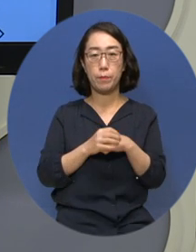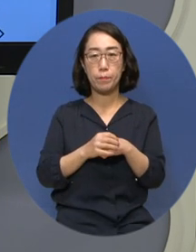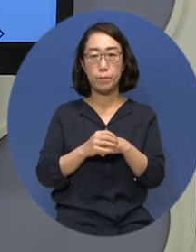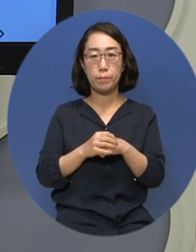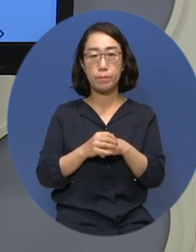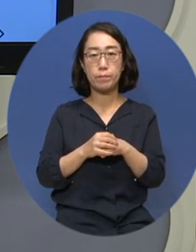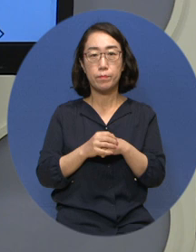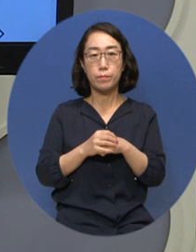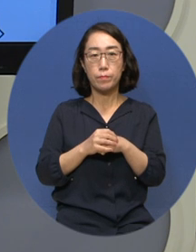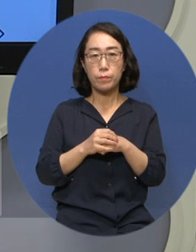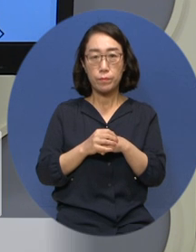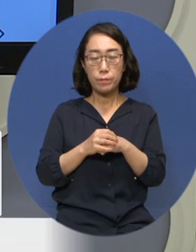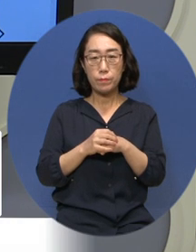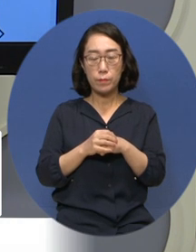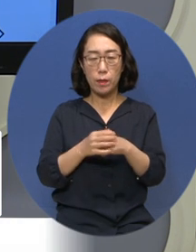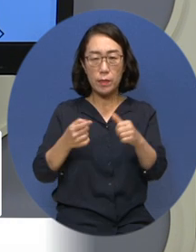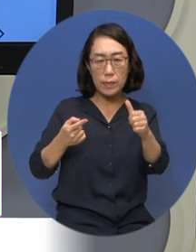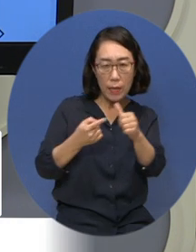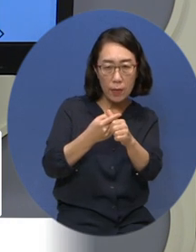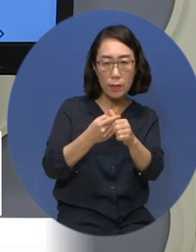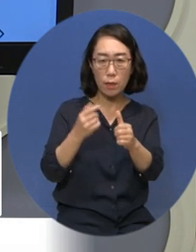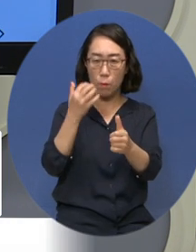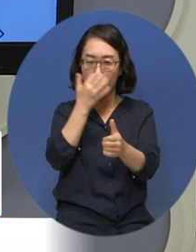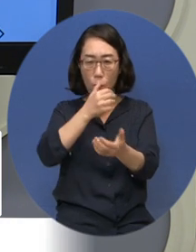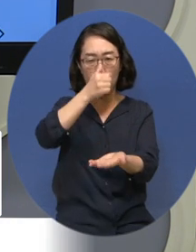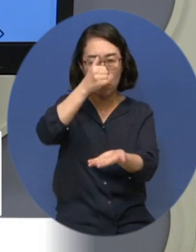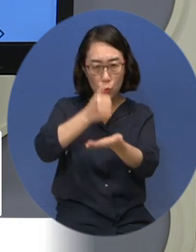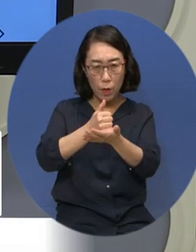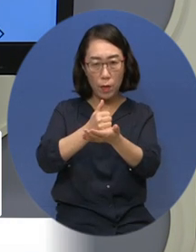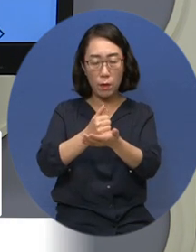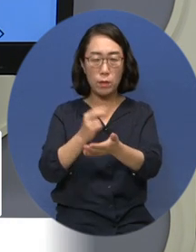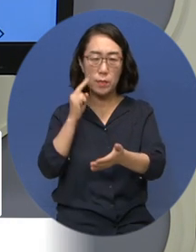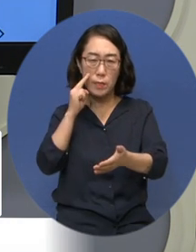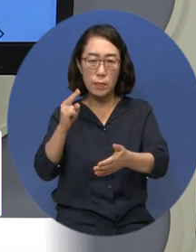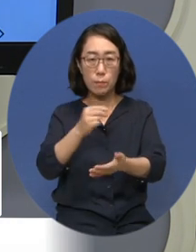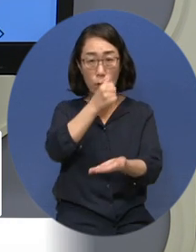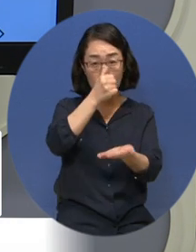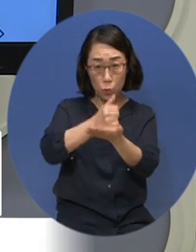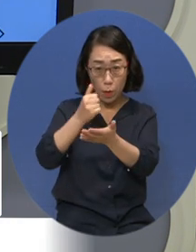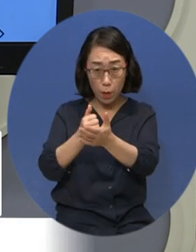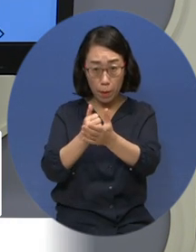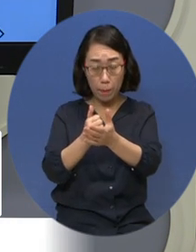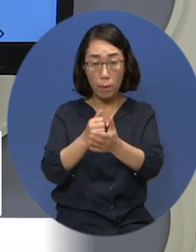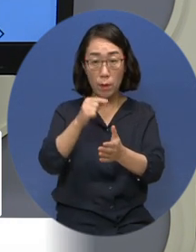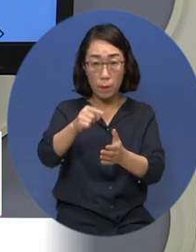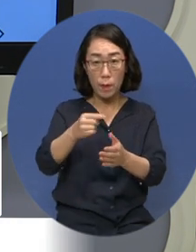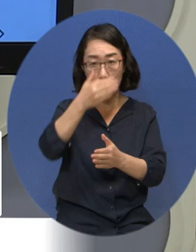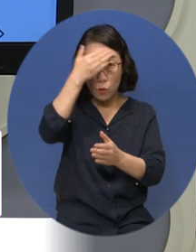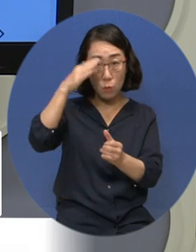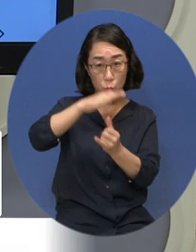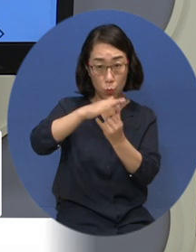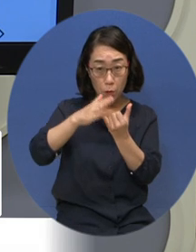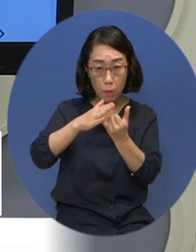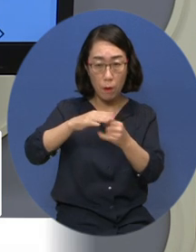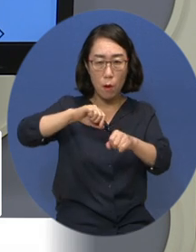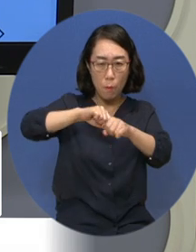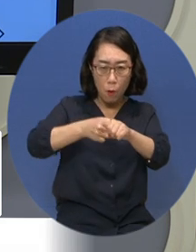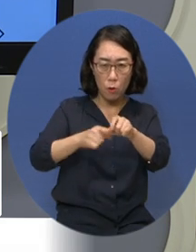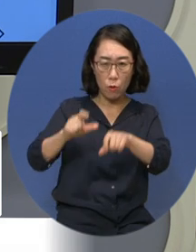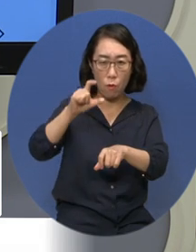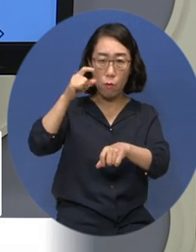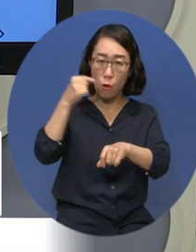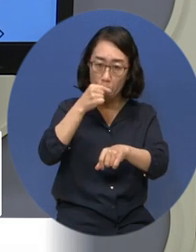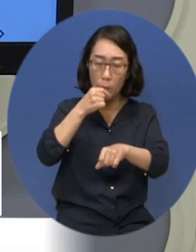다음 소식입니다 살인과 성범죄 등 강력범죄를 저지른 소년 범죄자의 접어 를 강화하는 개정안이